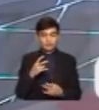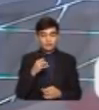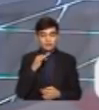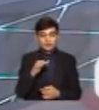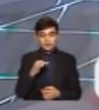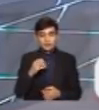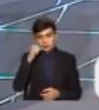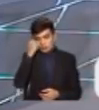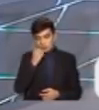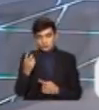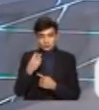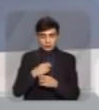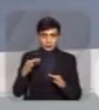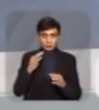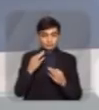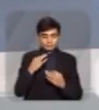нашли время и пришли к нам. Спасибо вам.